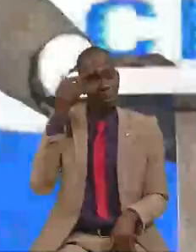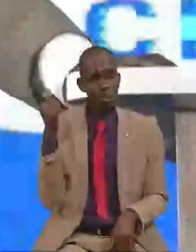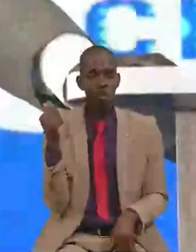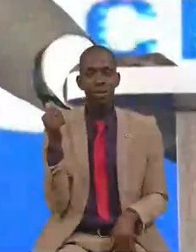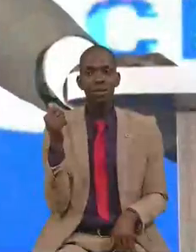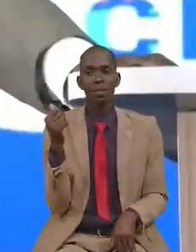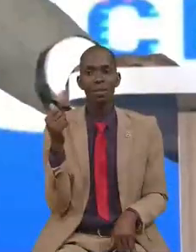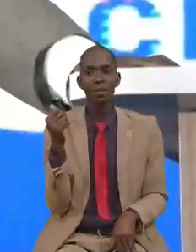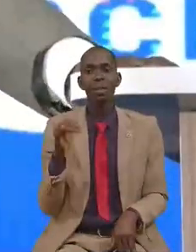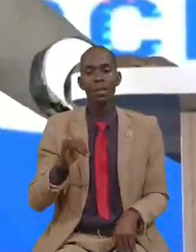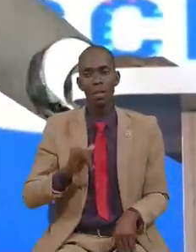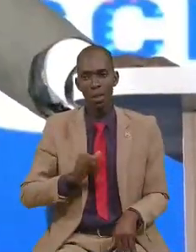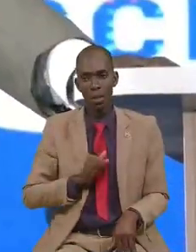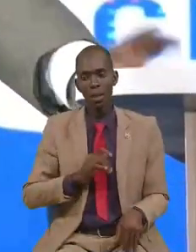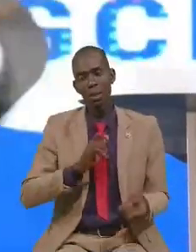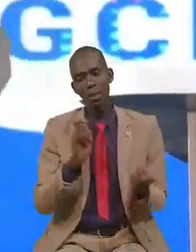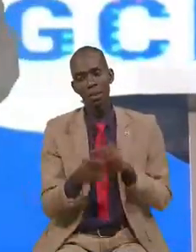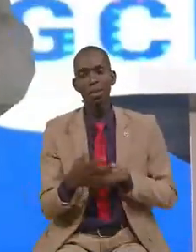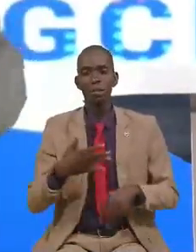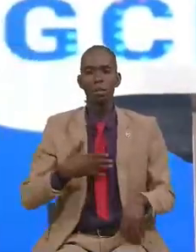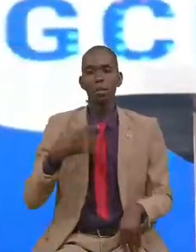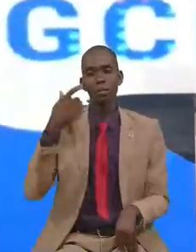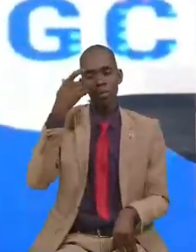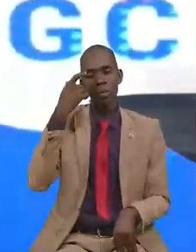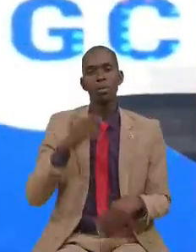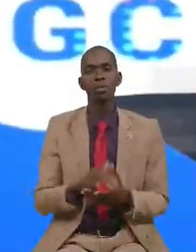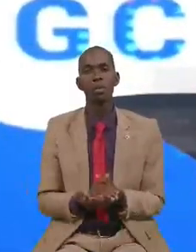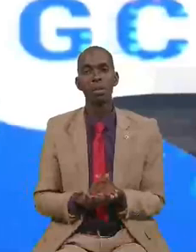Parce que j'ai changé de décision. Vous savez, dans la vie,